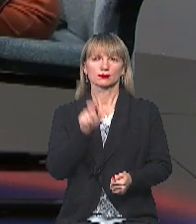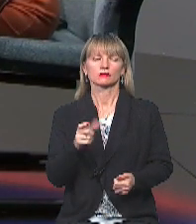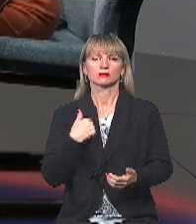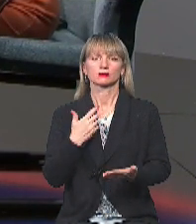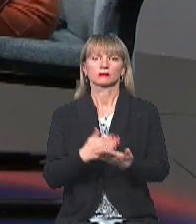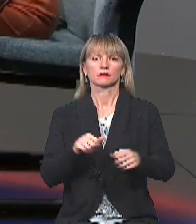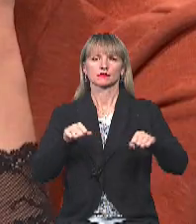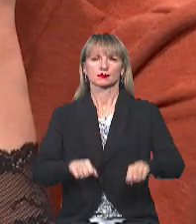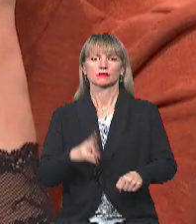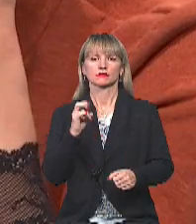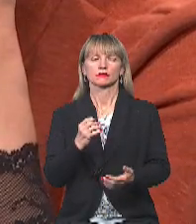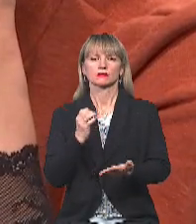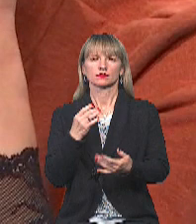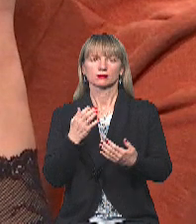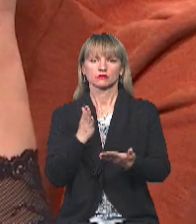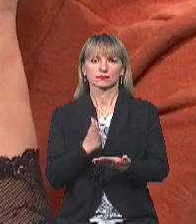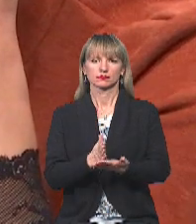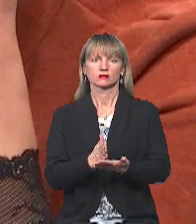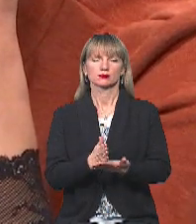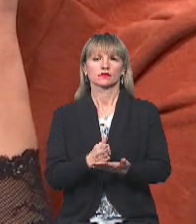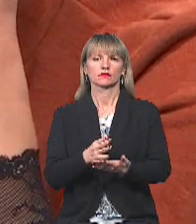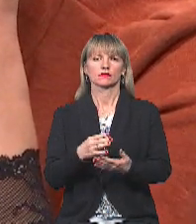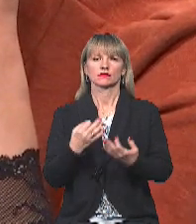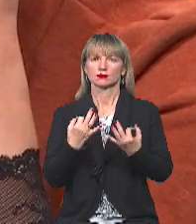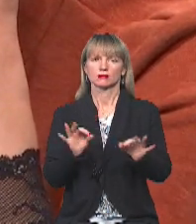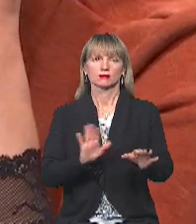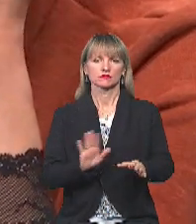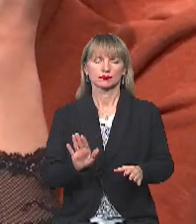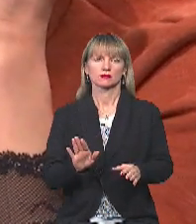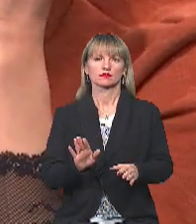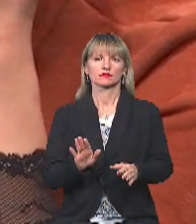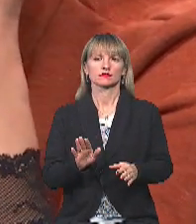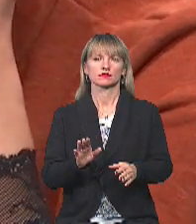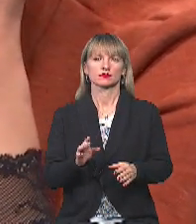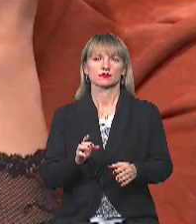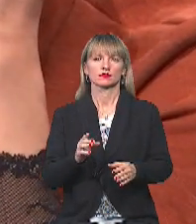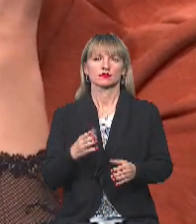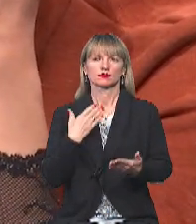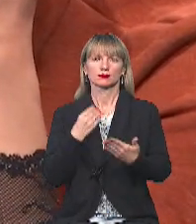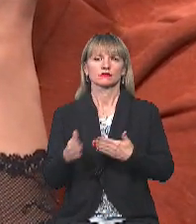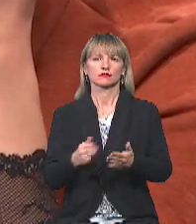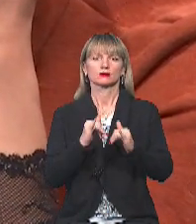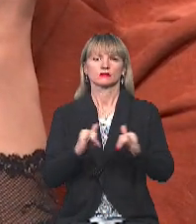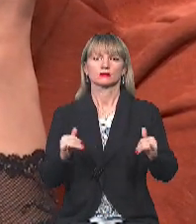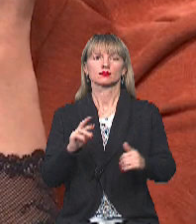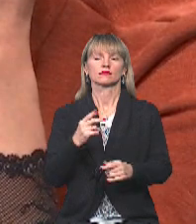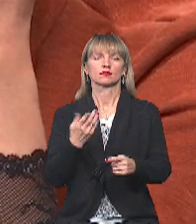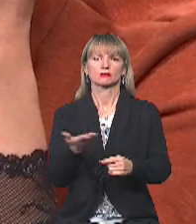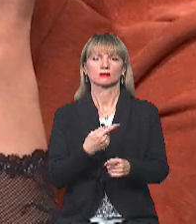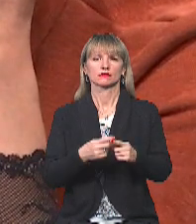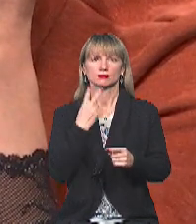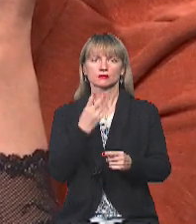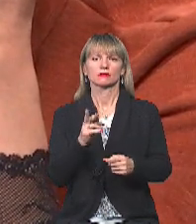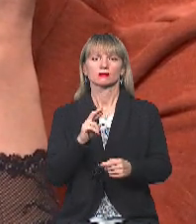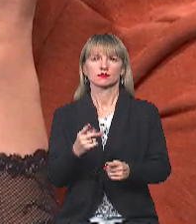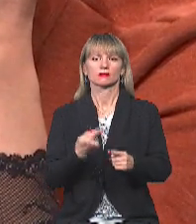на існування, незалежно від нікого, ні від наших сусідів, а йти своїм шляхом розвиватися, як ми це бачимо і як ми